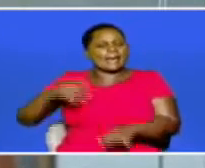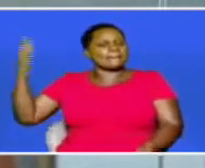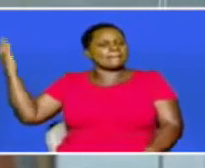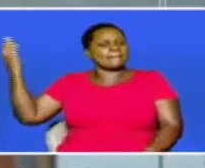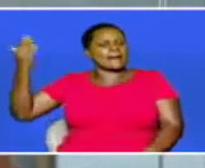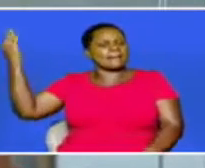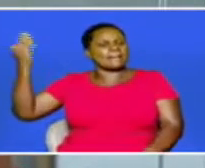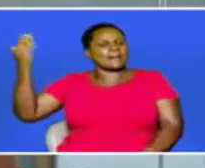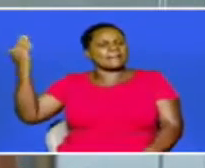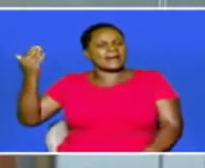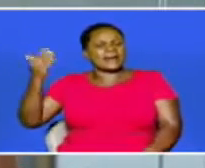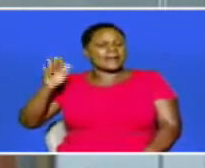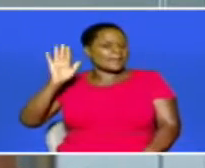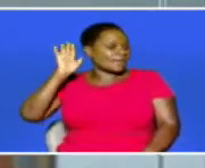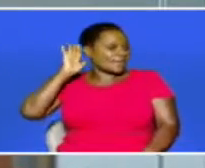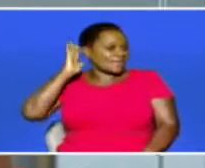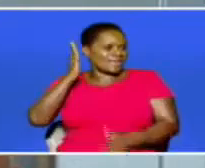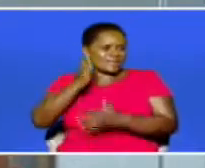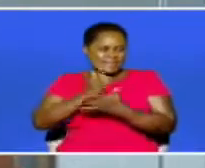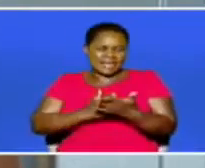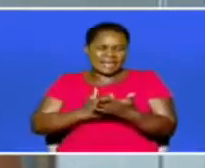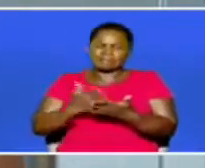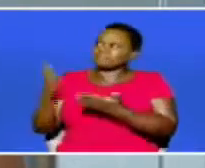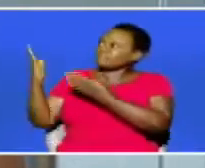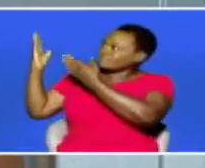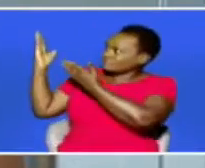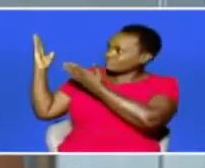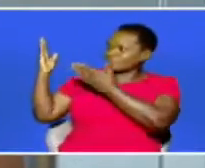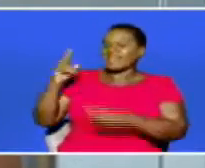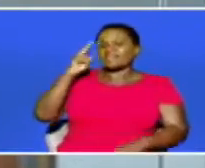hotuba zake. Hebu tusikize baadhi ya semi hizo.